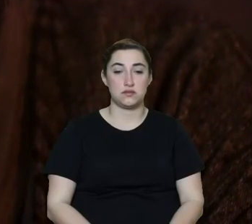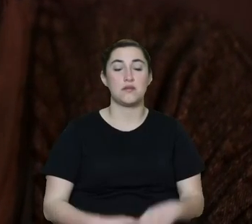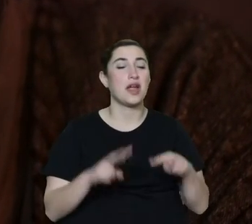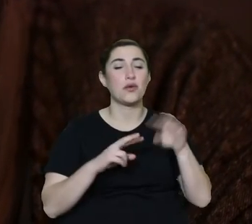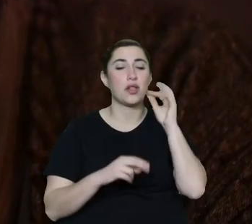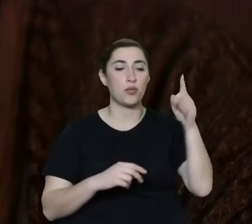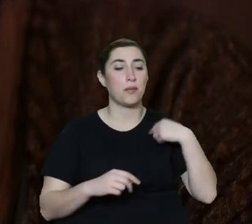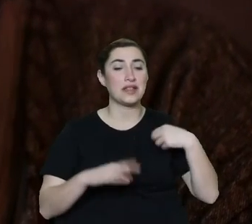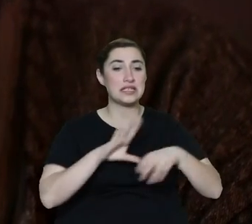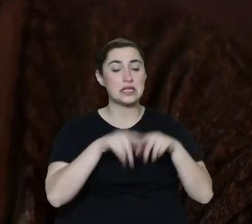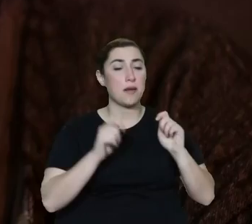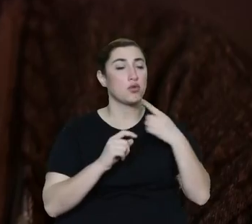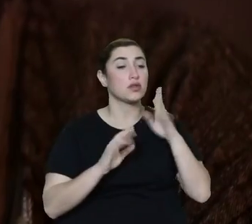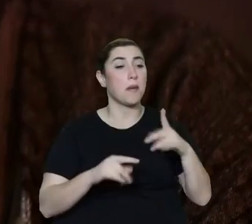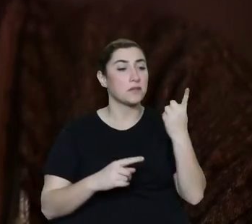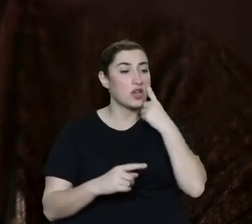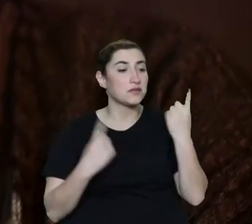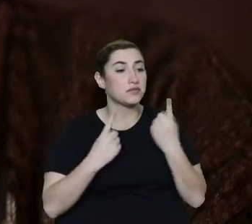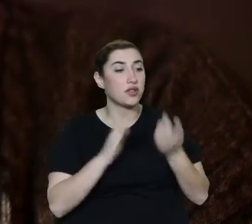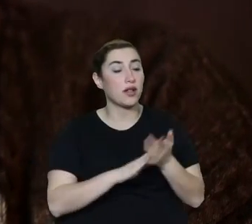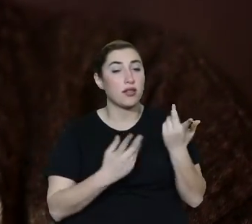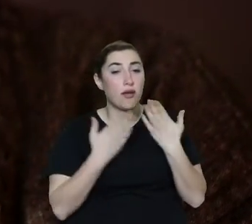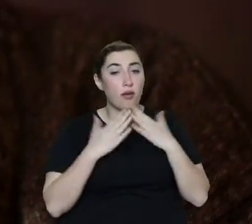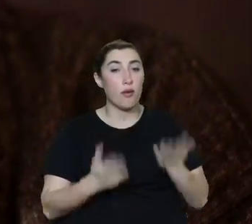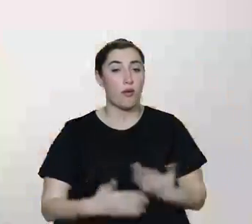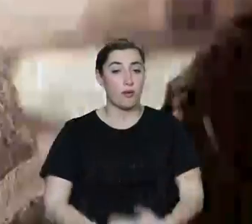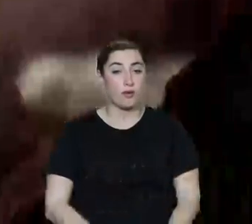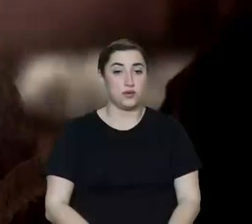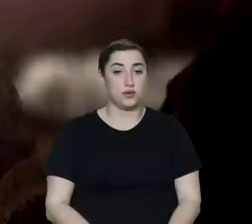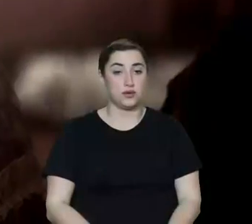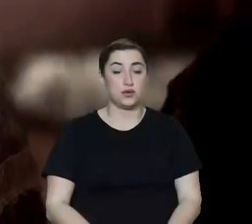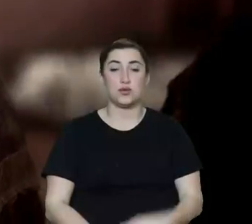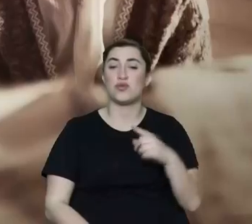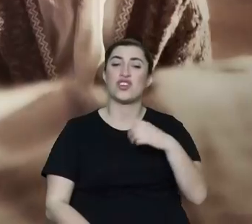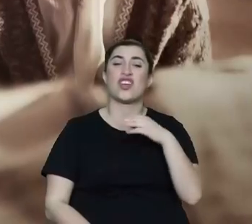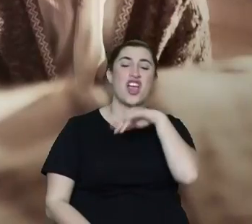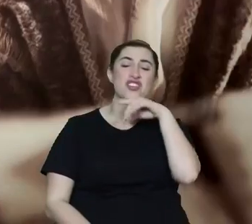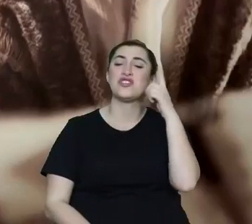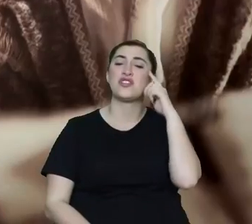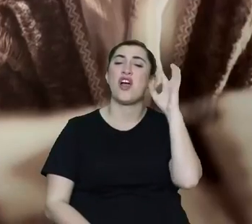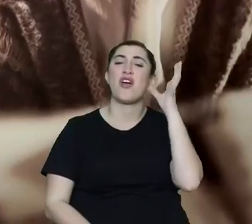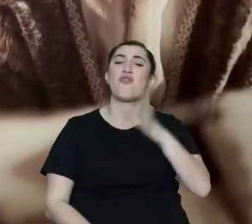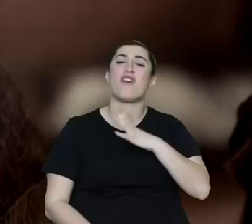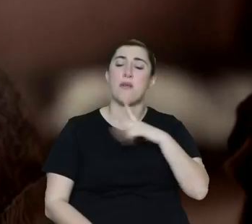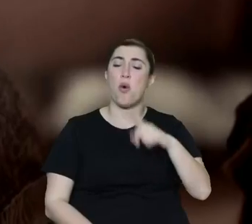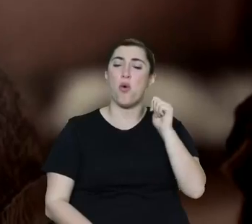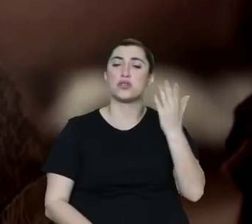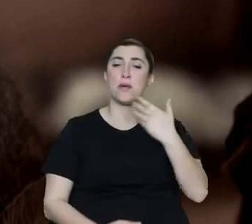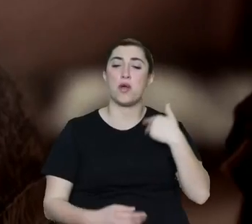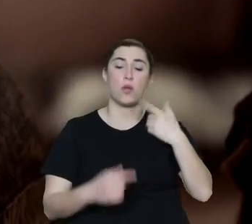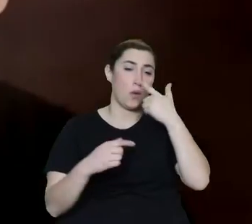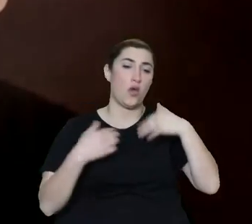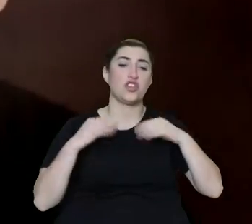Ertegün efendi, bu adam beni gasp etti dersin ama ne bir delilin var ne de bir şahidin. Bu ihtar bunaktır Kadı efendi. Ben o vakitte